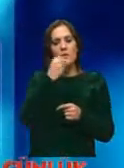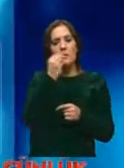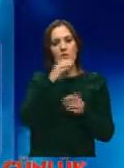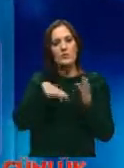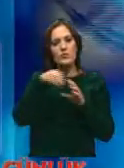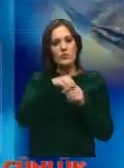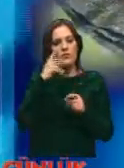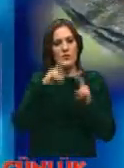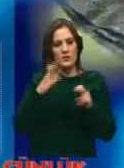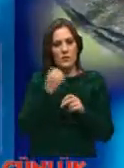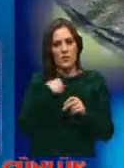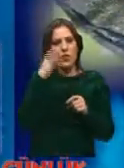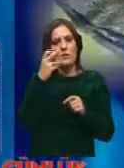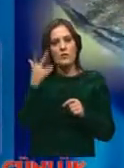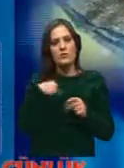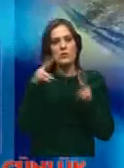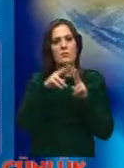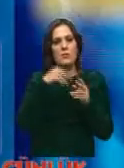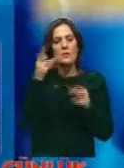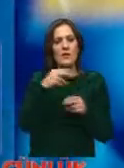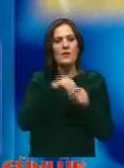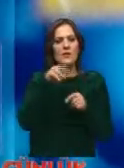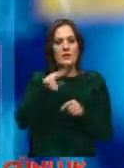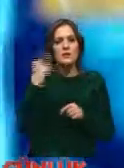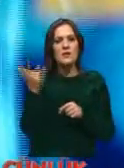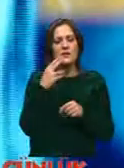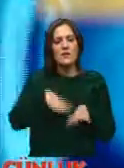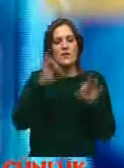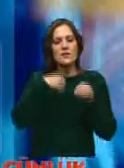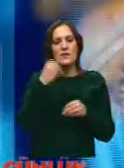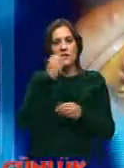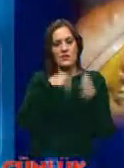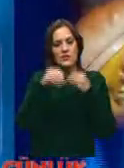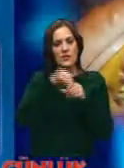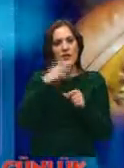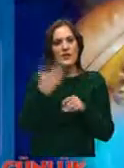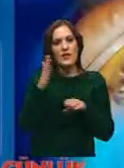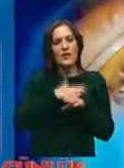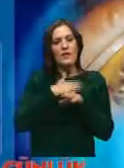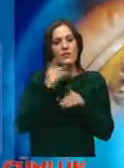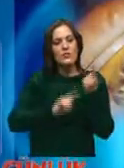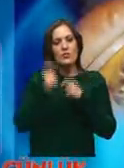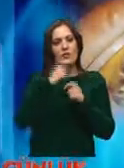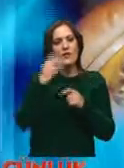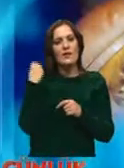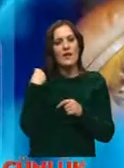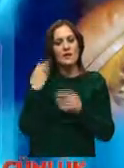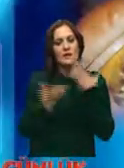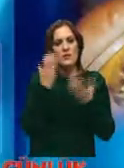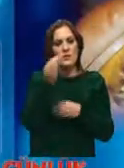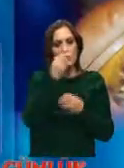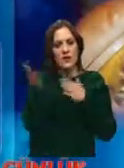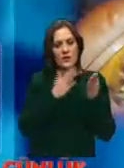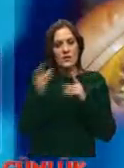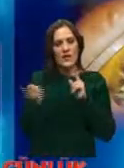grupları incelemeye alınıyor. Omega 3, margarin, balık gibi ve hızlı hazırlanan yiyeceklerle daha yavaş hazırlanan taze pişirilmiş yiyecekler